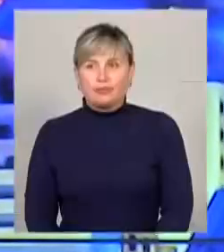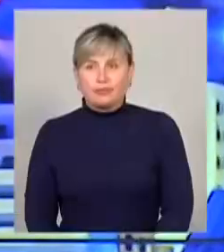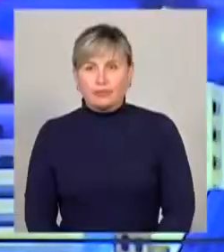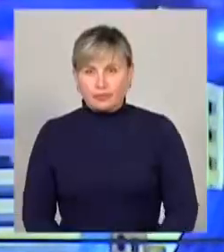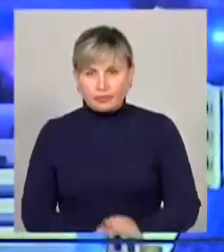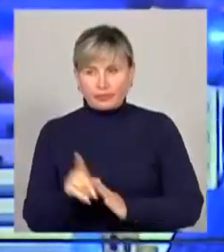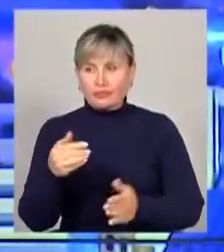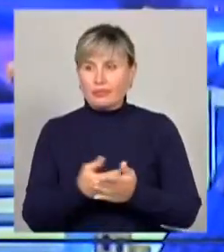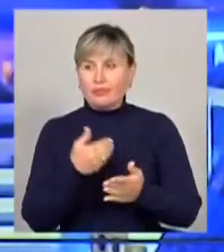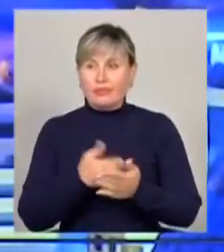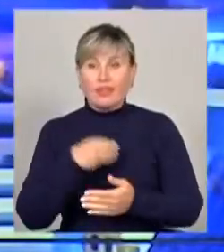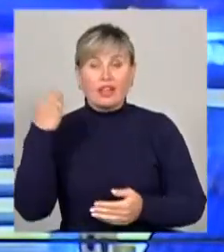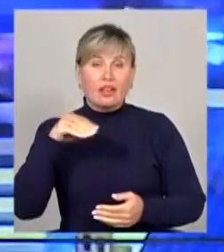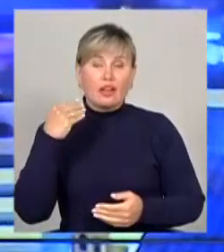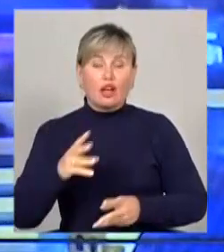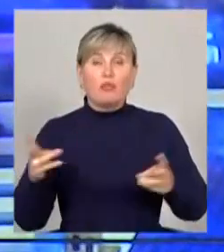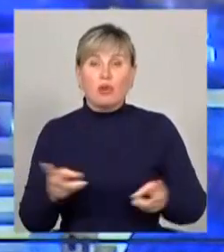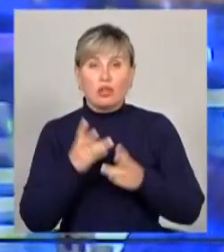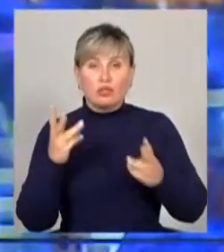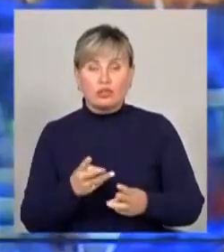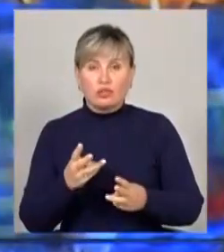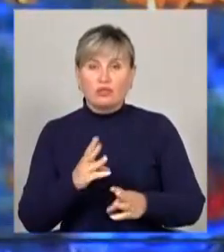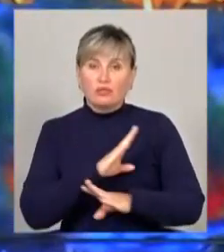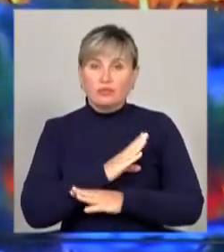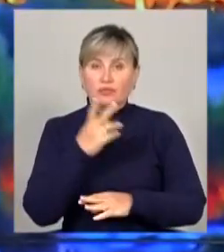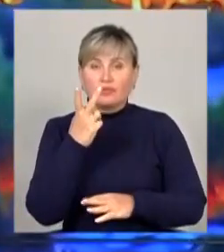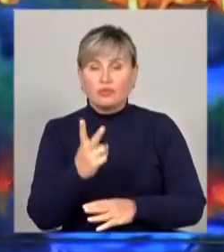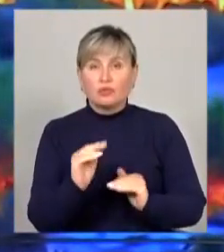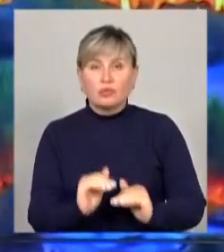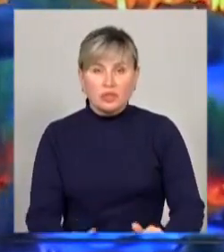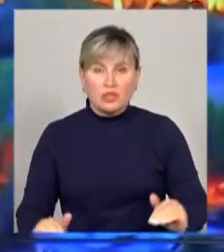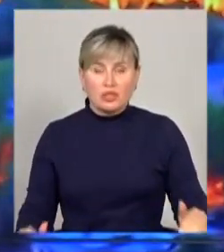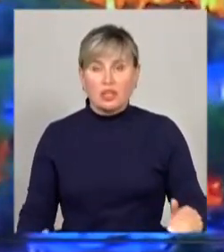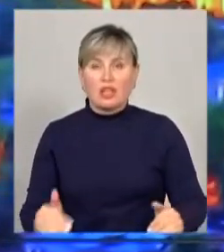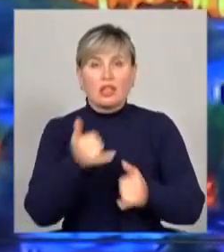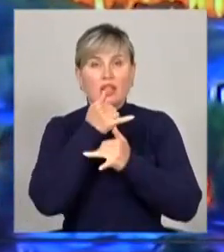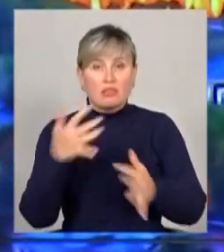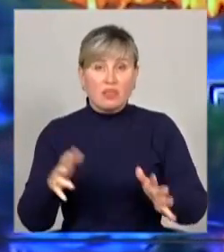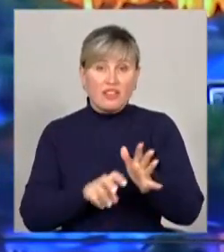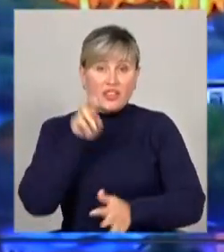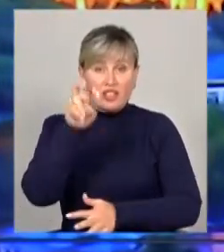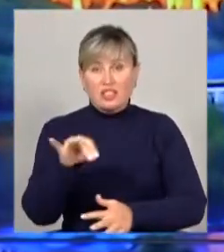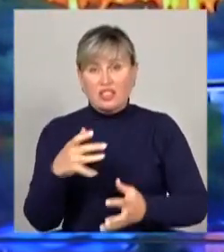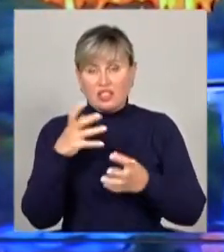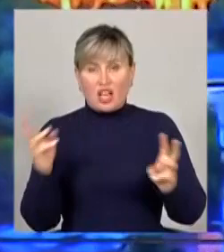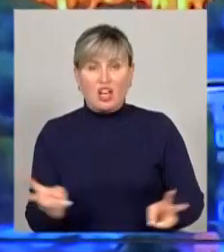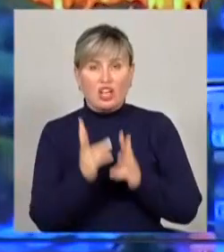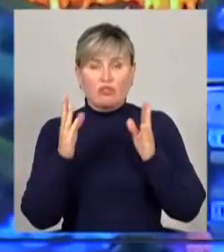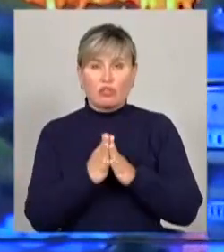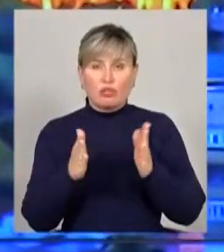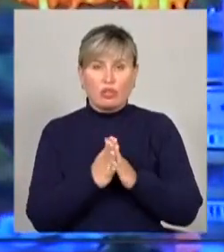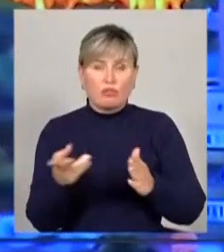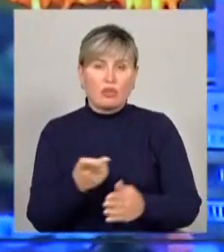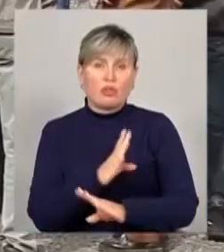Начинаем выпуск. В Актобе пожар унес жизни двух малолетних детей. Они не смогли выбраться из горящего дома. Их бездыханные